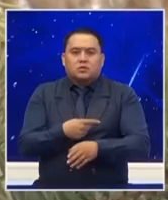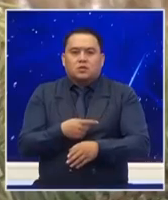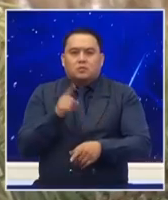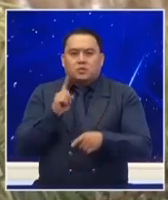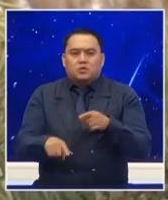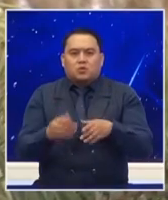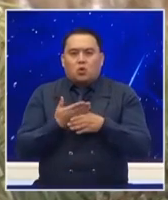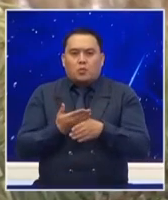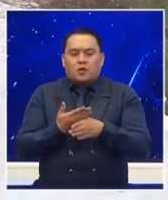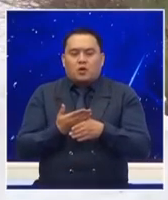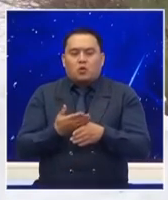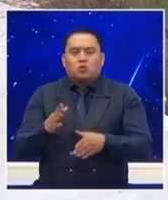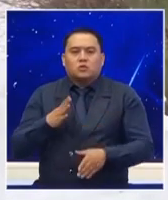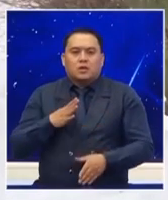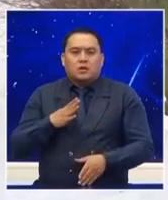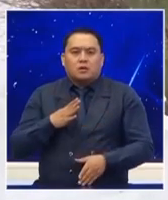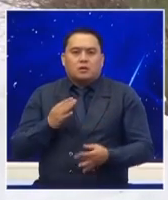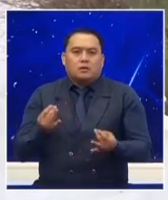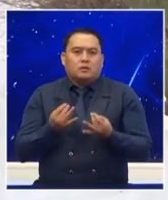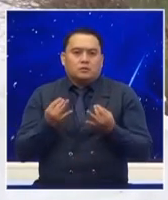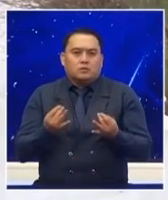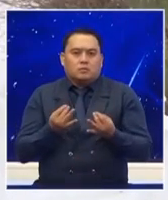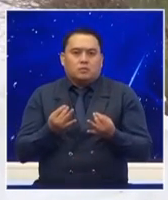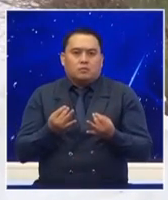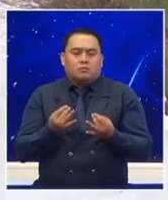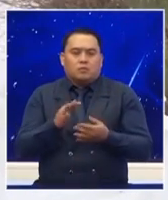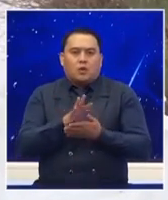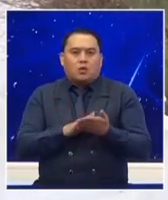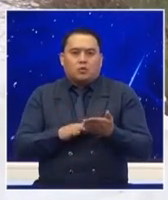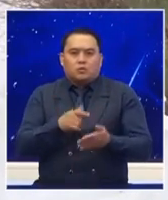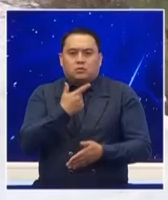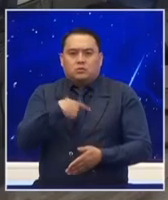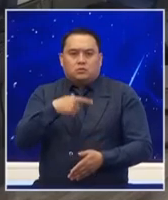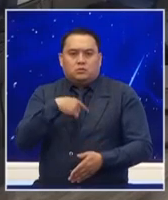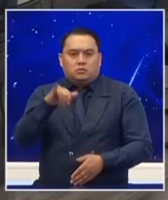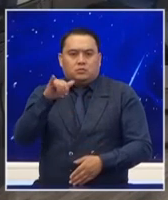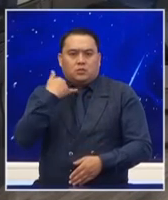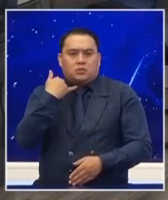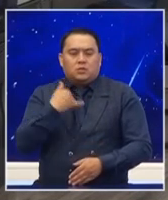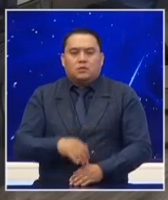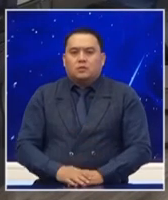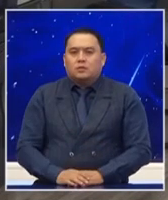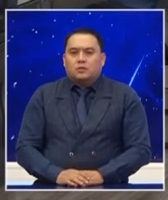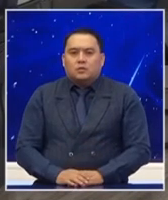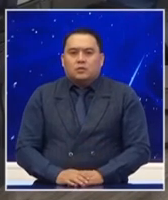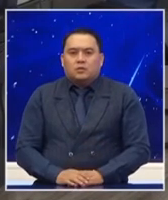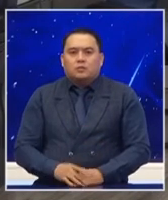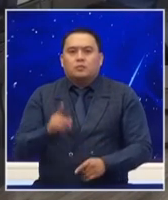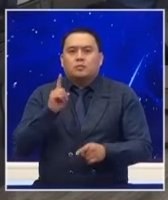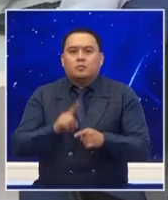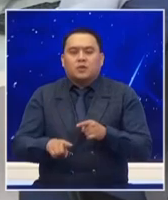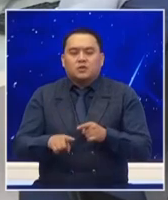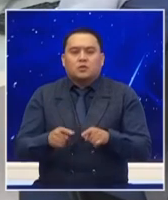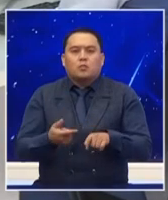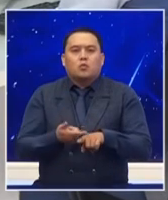жедел көмек көрсетілді. Бір қызығы, біраз уақыт өткеннен кейін өздері хабарласты. Ал бұл облыстық жедел жәрдем диспетчер орталығы.